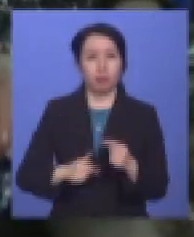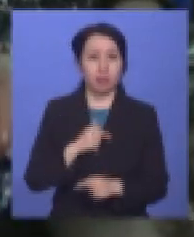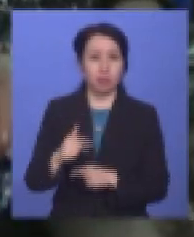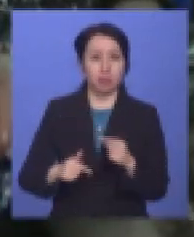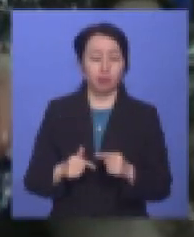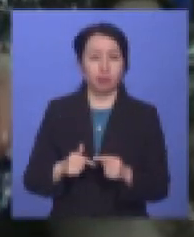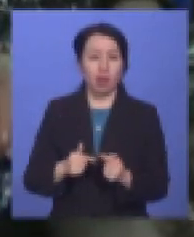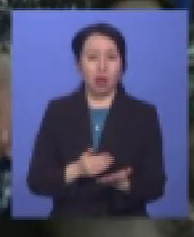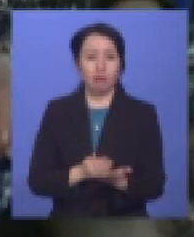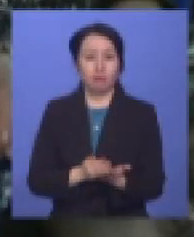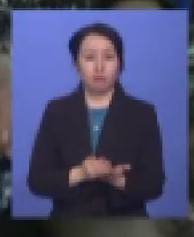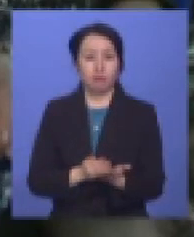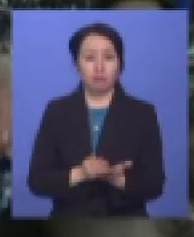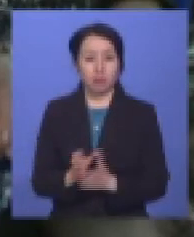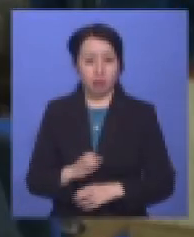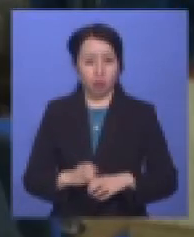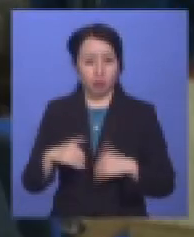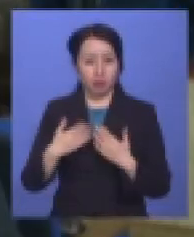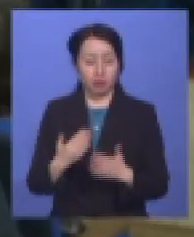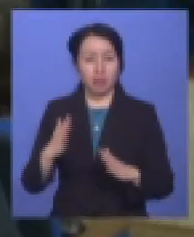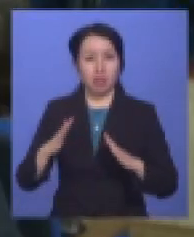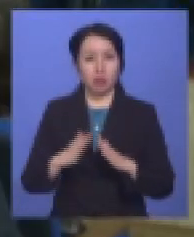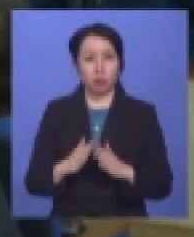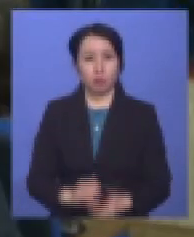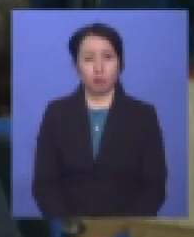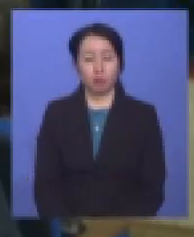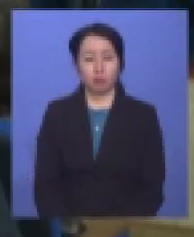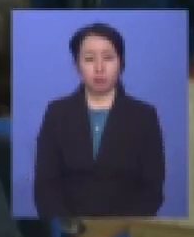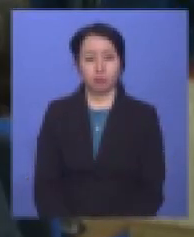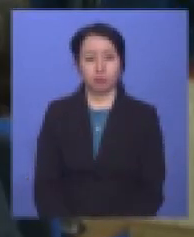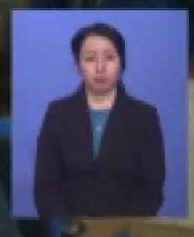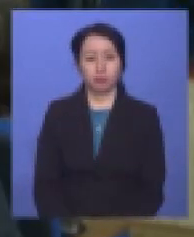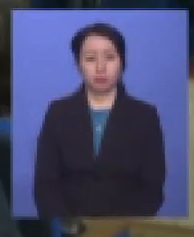В залог аграрной кредитной корпорации предоставляется дом. Илья Кудряков, Михаил Казначеев, служба новостей.